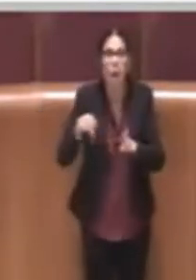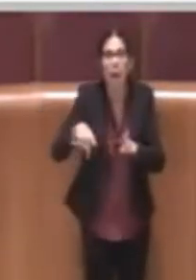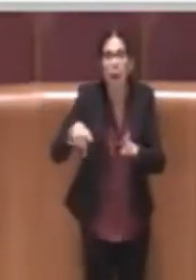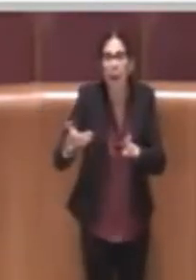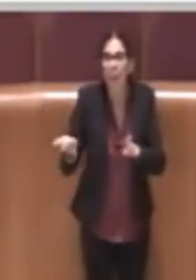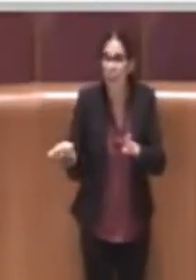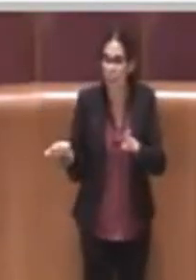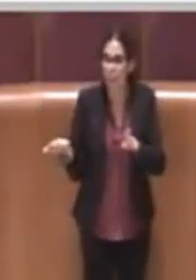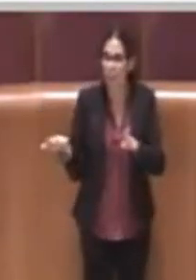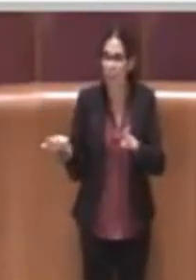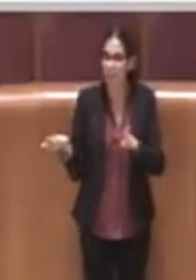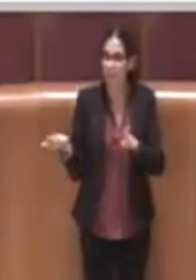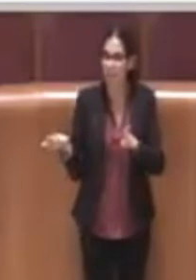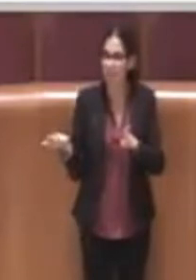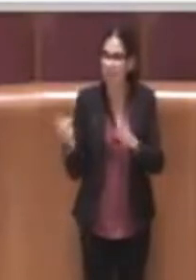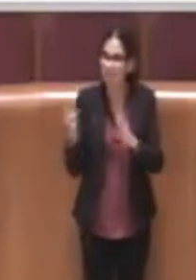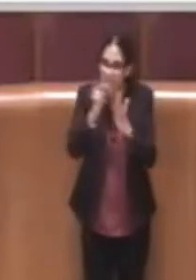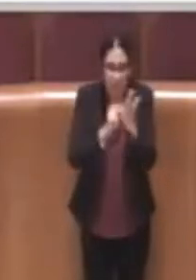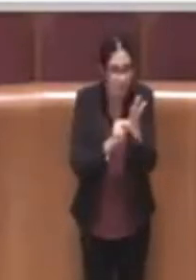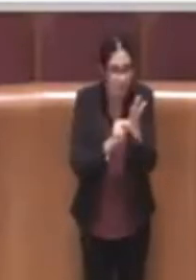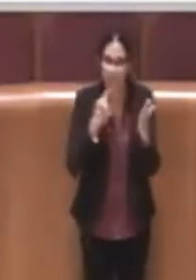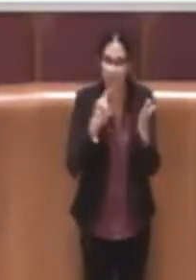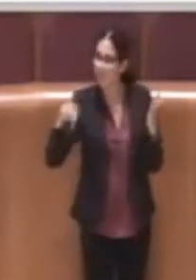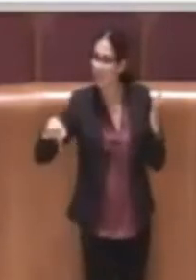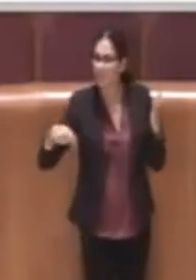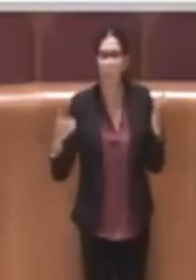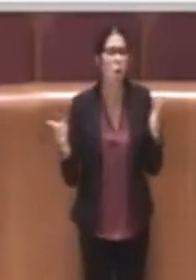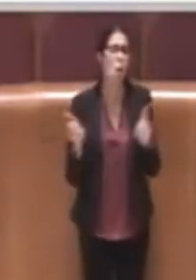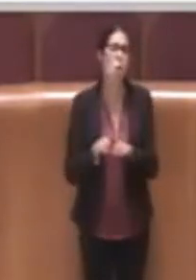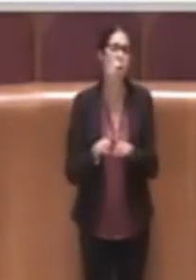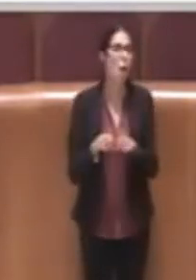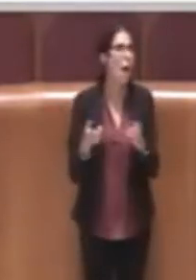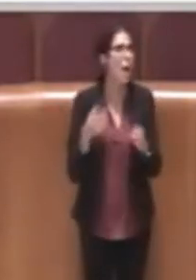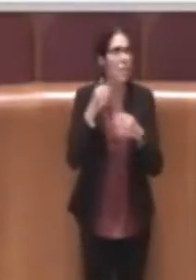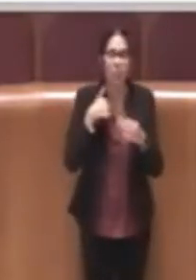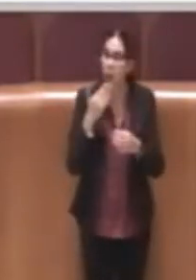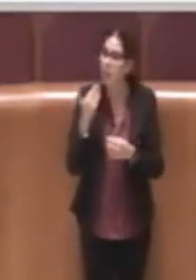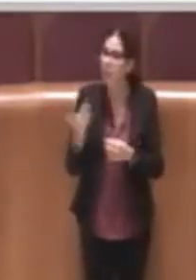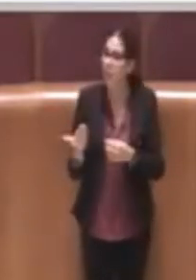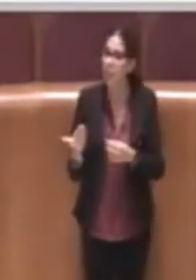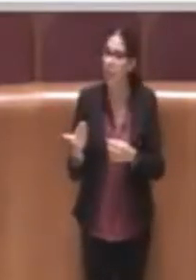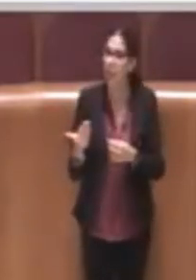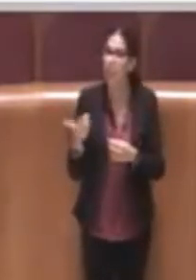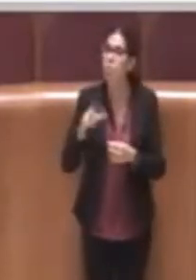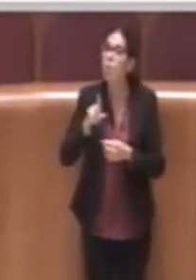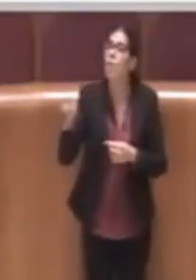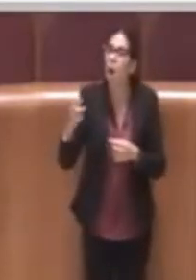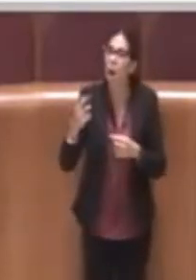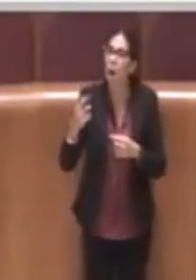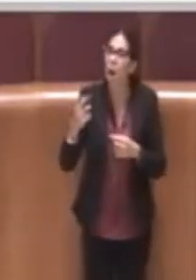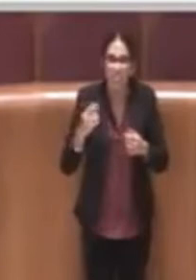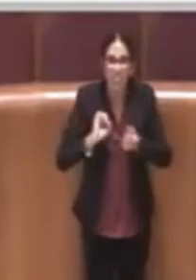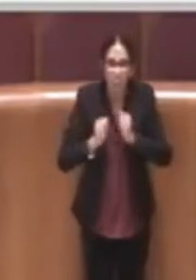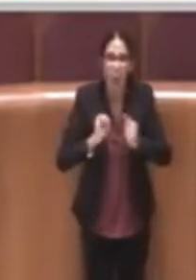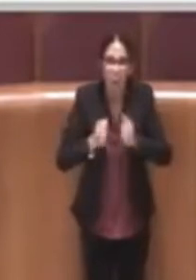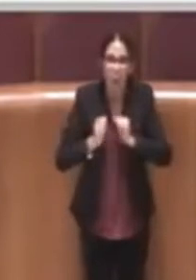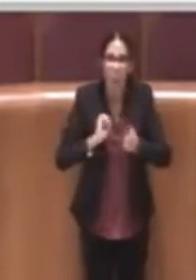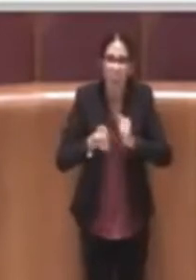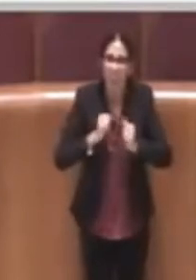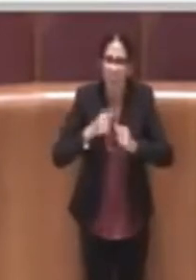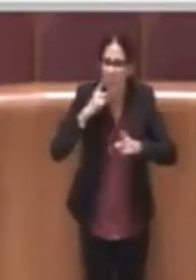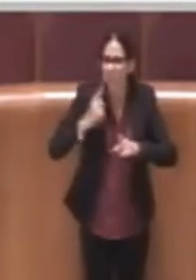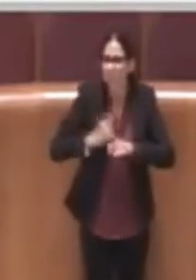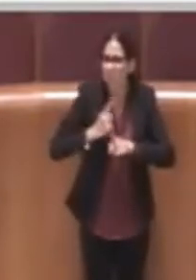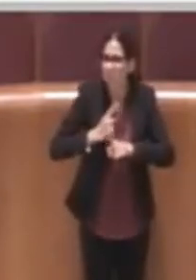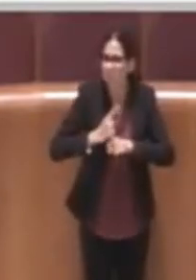ovviamente state dicendo qui oggi. Quindi io vi ringrazio perché voi non avete mollato, e voi davanti a un programma urbanistico